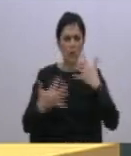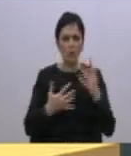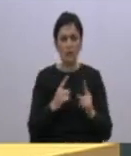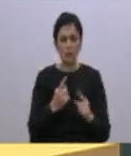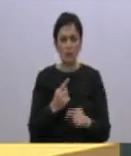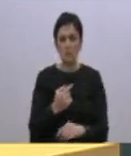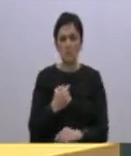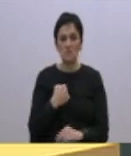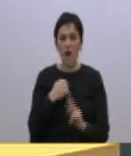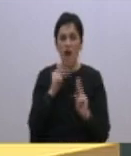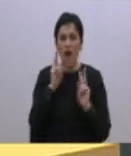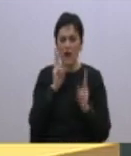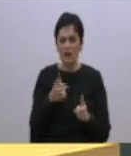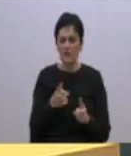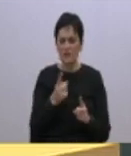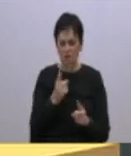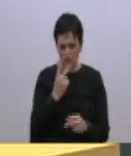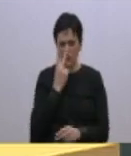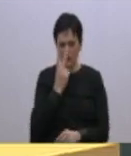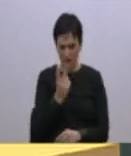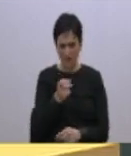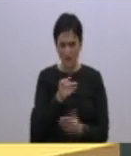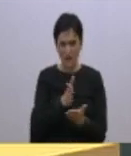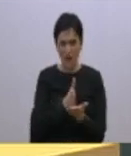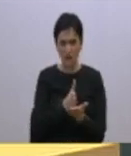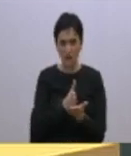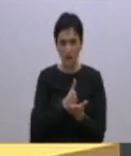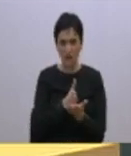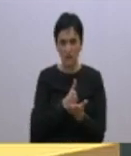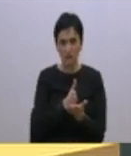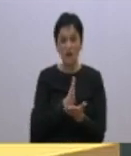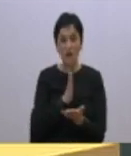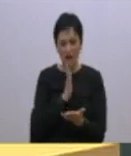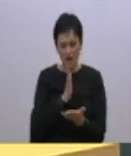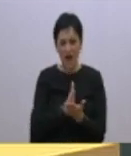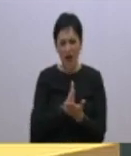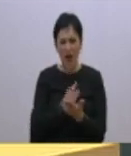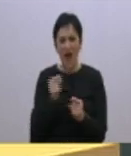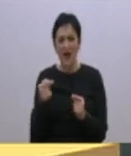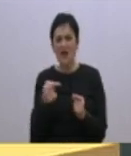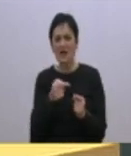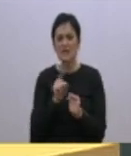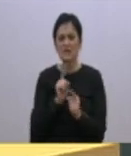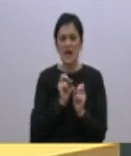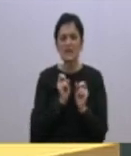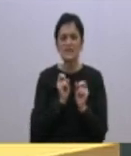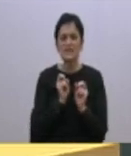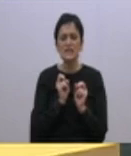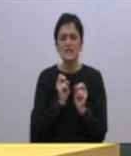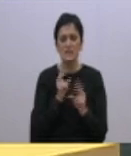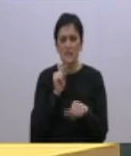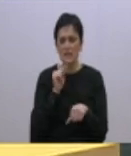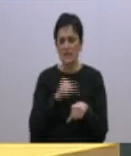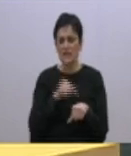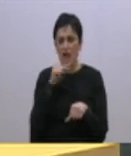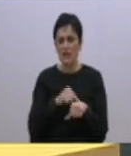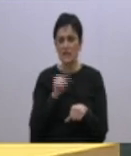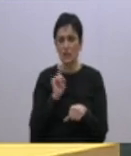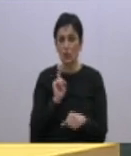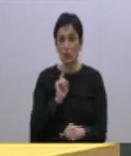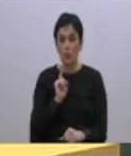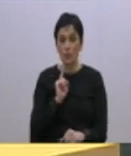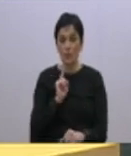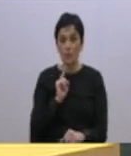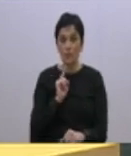მე არ ვიცი რატომა, მაგრამ ხედავ რომ არის. ესე იგი არის ან რაღაცა ხიფათის განცდა, რომ